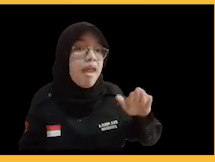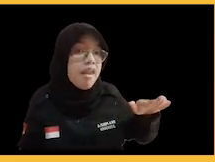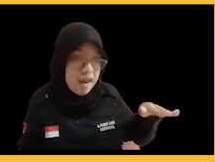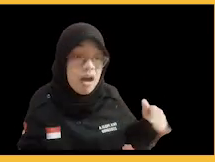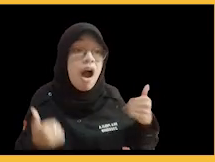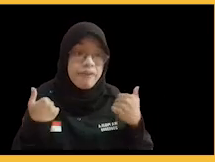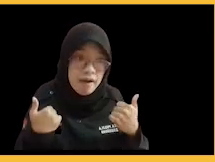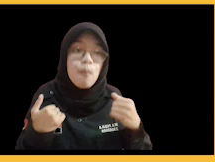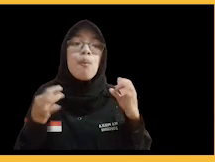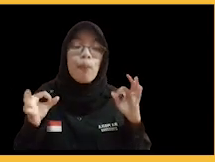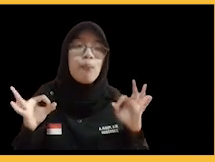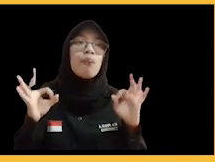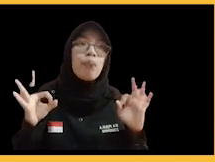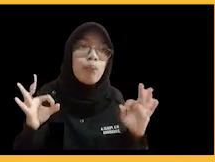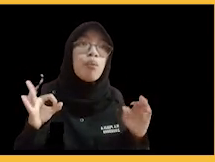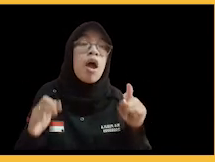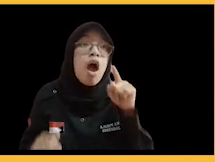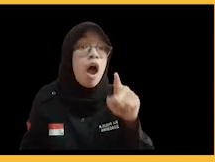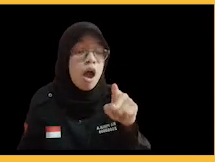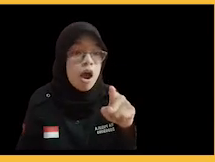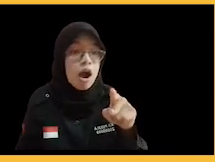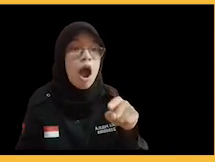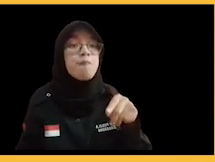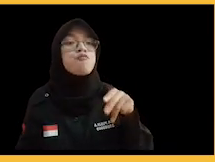ruang bermain anak yang dapat dimanfaatkan.